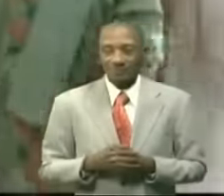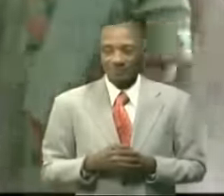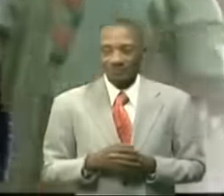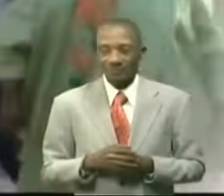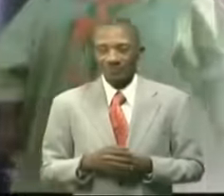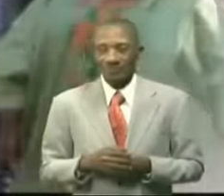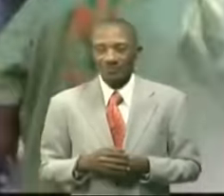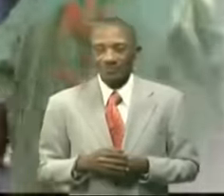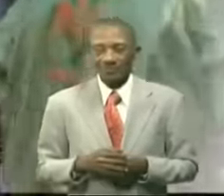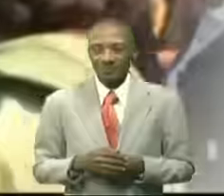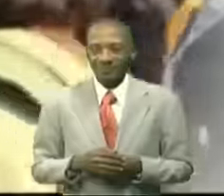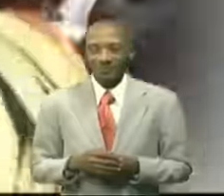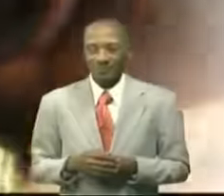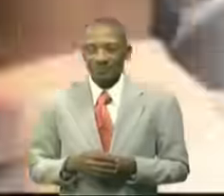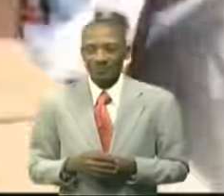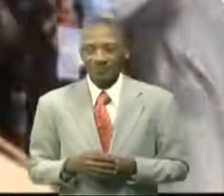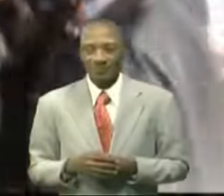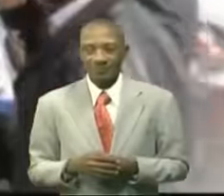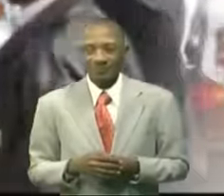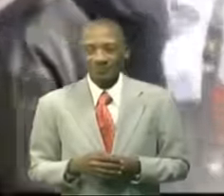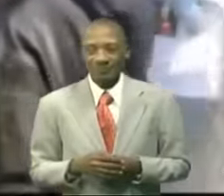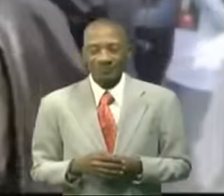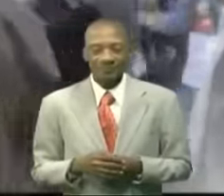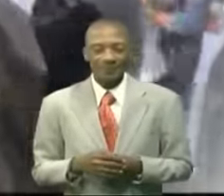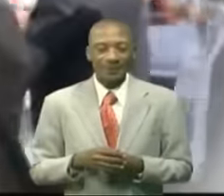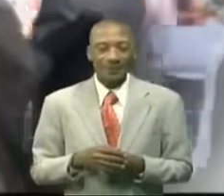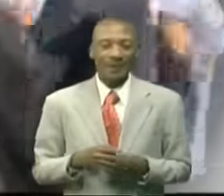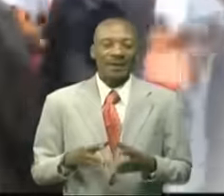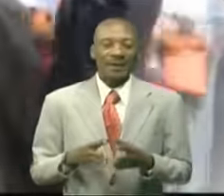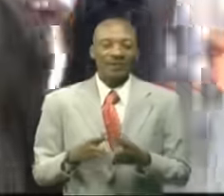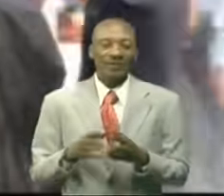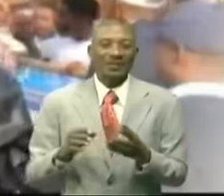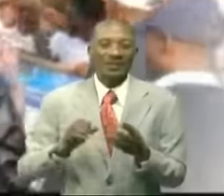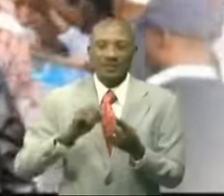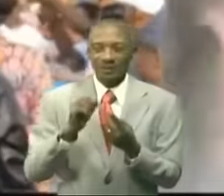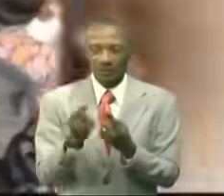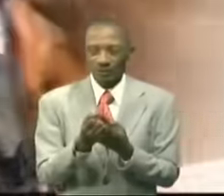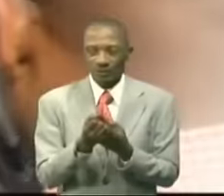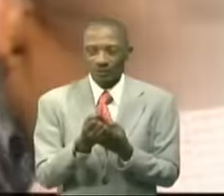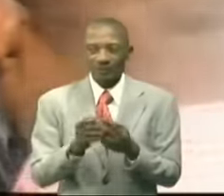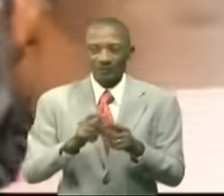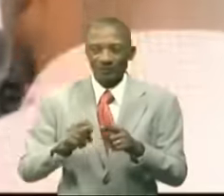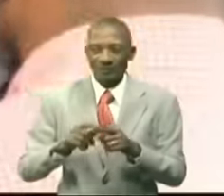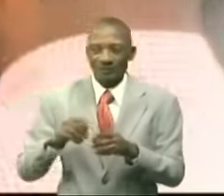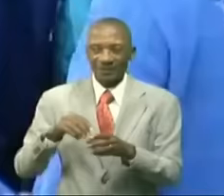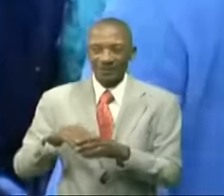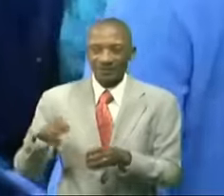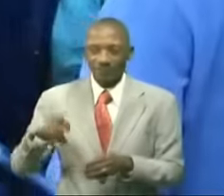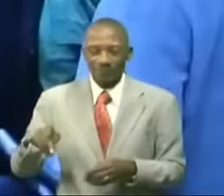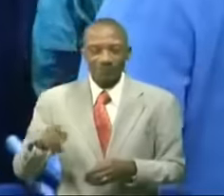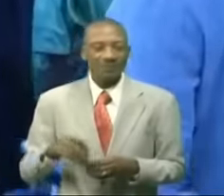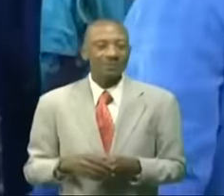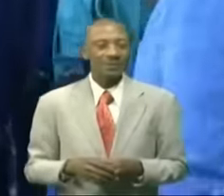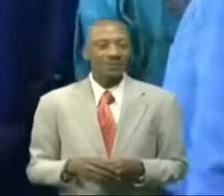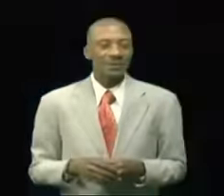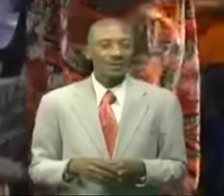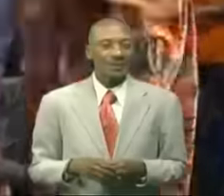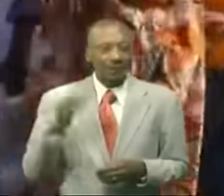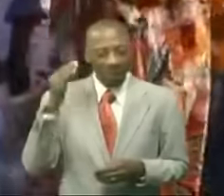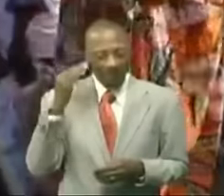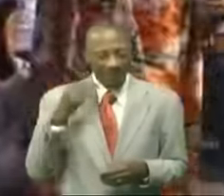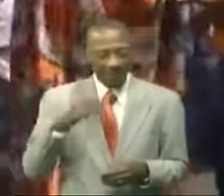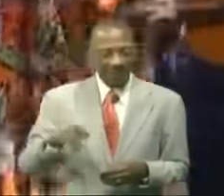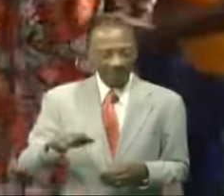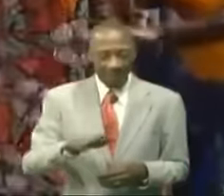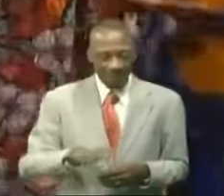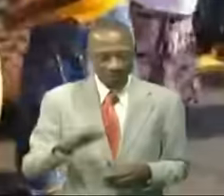dans les camps et de la situation des prisonniers est l'objet principal de la mission qu'effectue la ministre nationale des droits humains à Goma, où